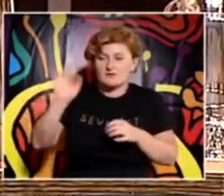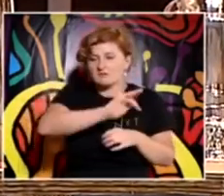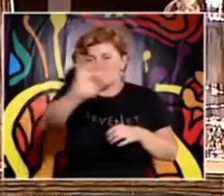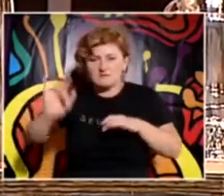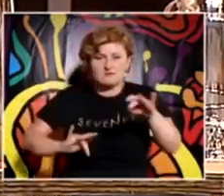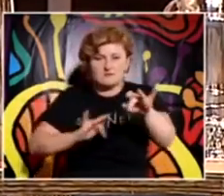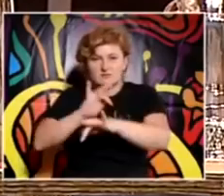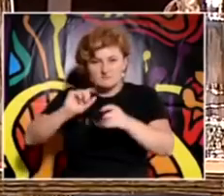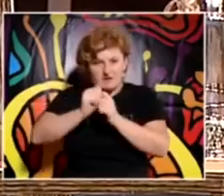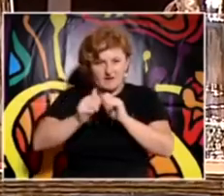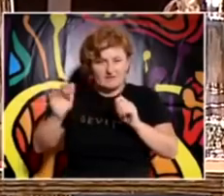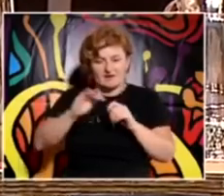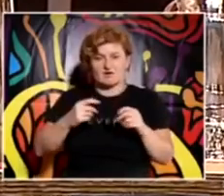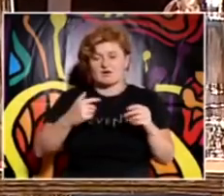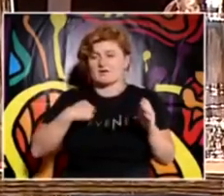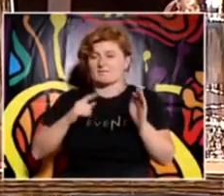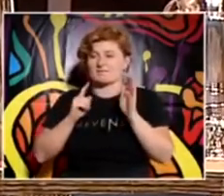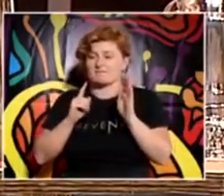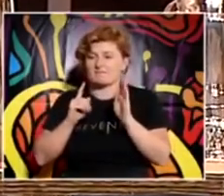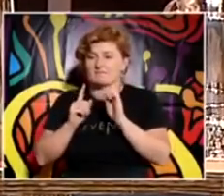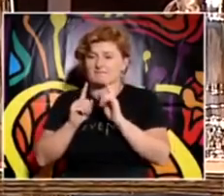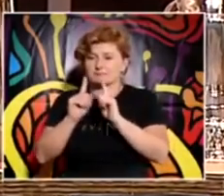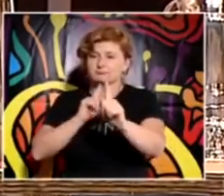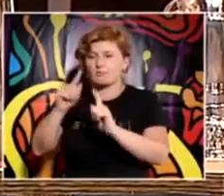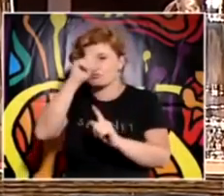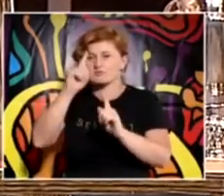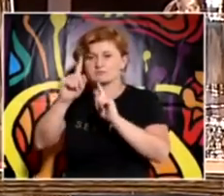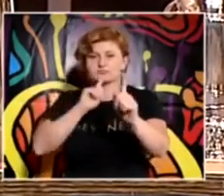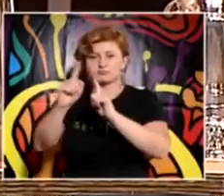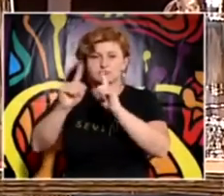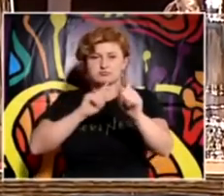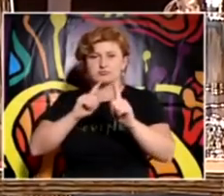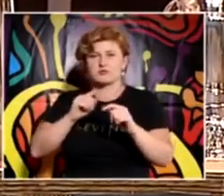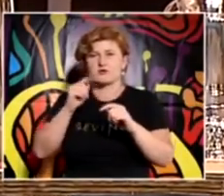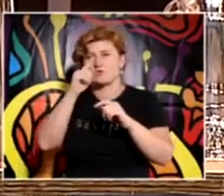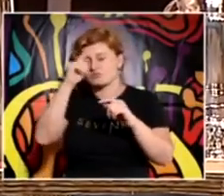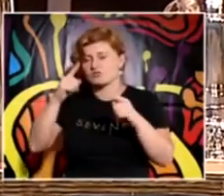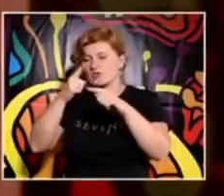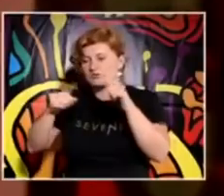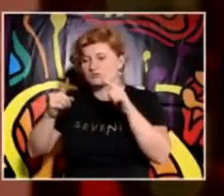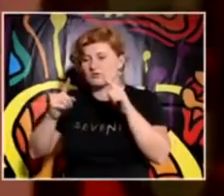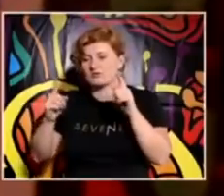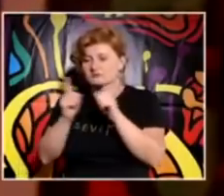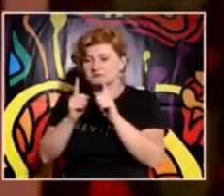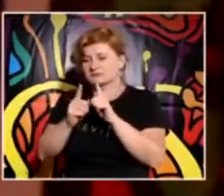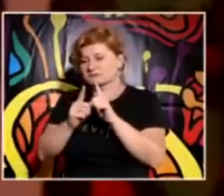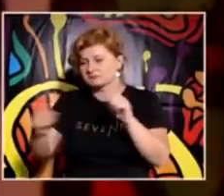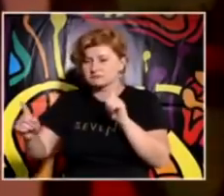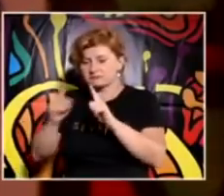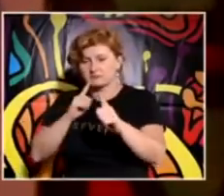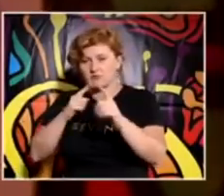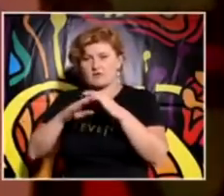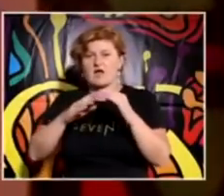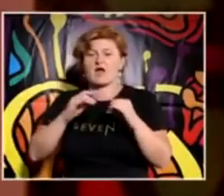punktu B, mijamy dużo ludzi, ale oni zostają na krótko i równie szybko odchodzą. A gdy na